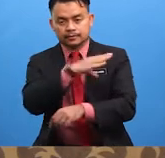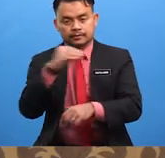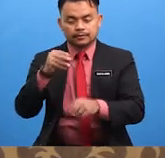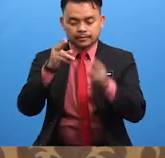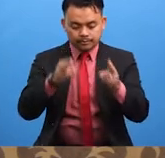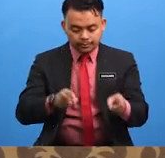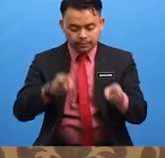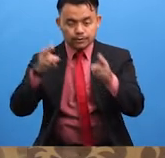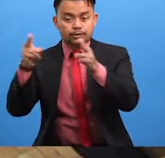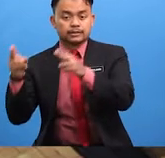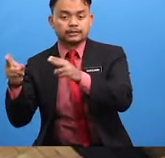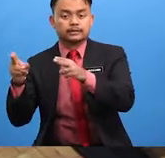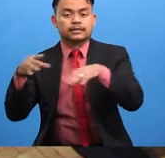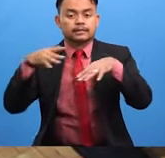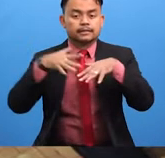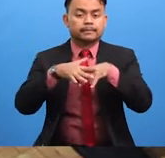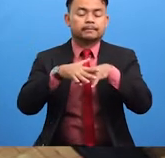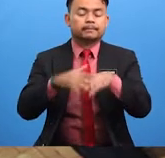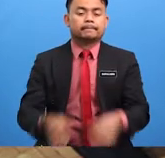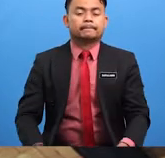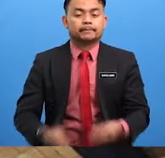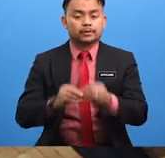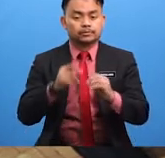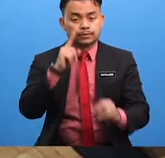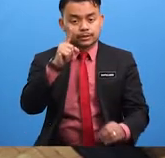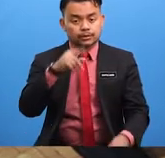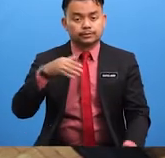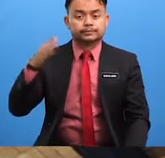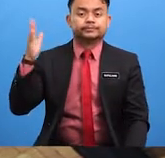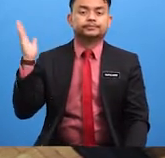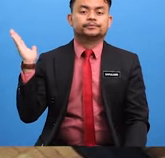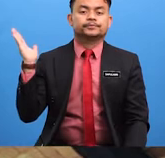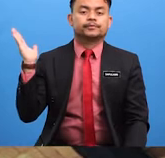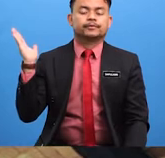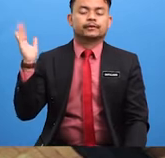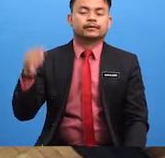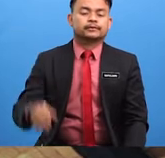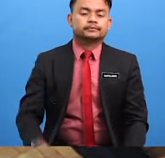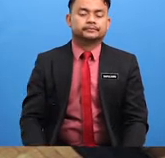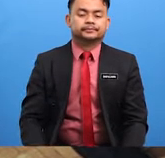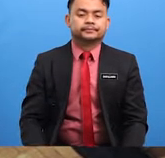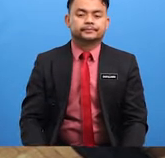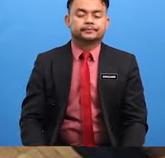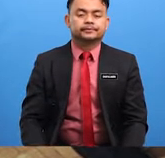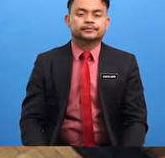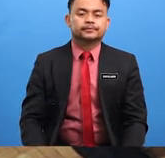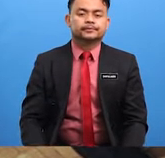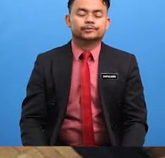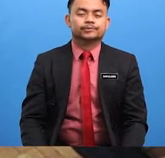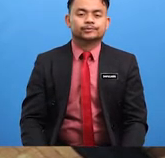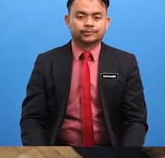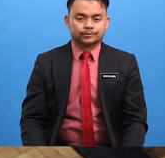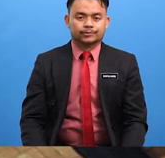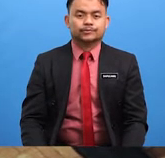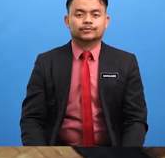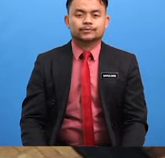dengan 1. Lagang. Lagang dikenali sebagai proses menaja. Lagang ialah